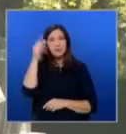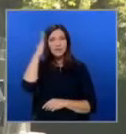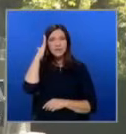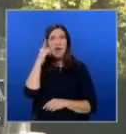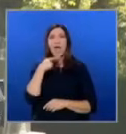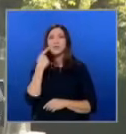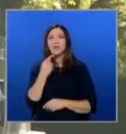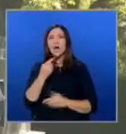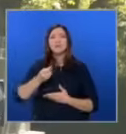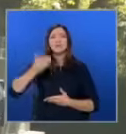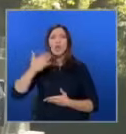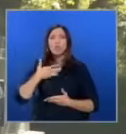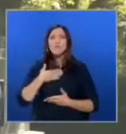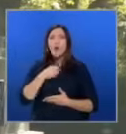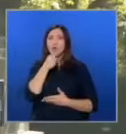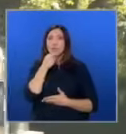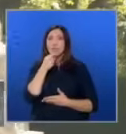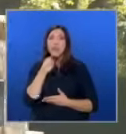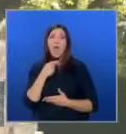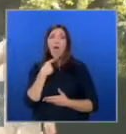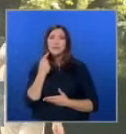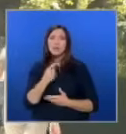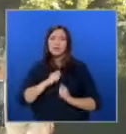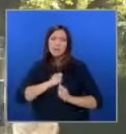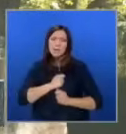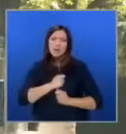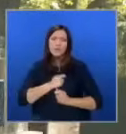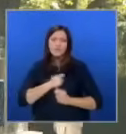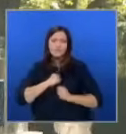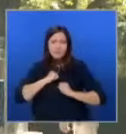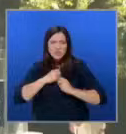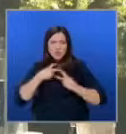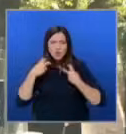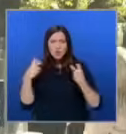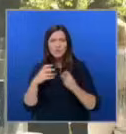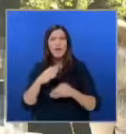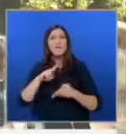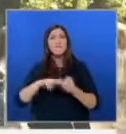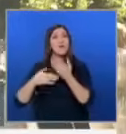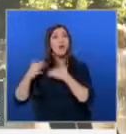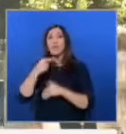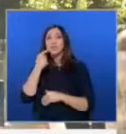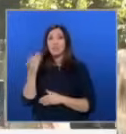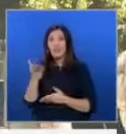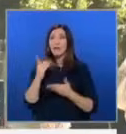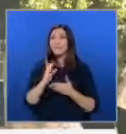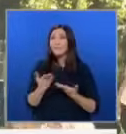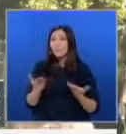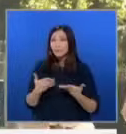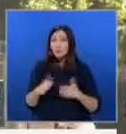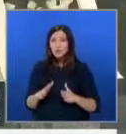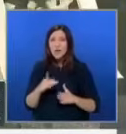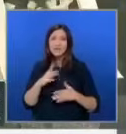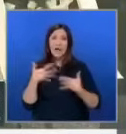Език свещен на моите деди, език на мъки стонове вековни, език на тая, дето ни роди, за радост, не за